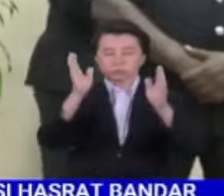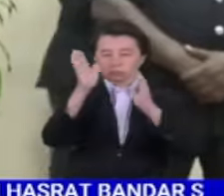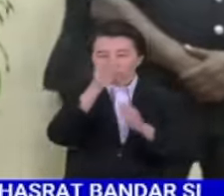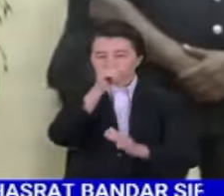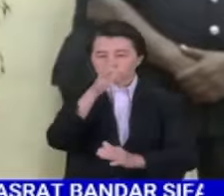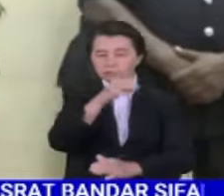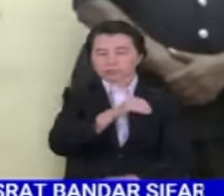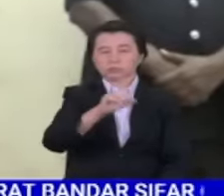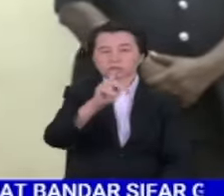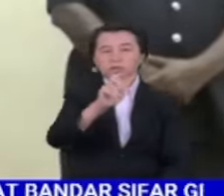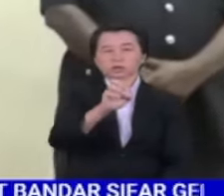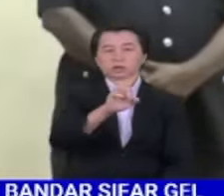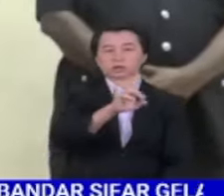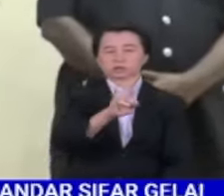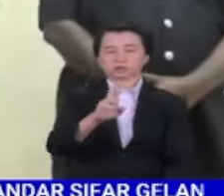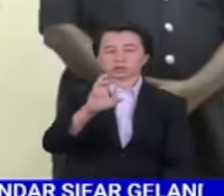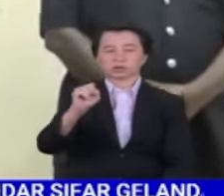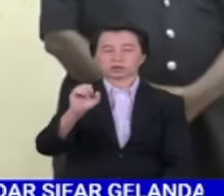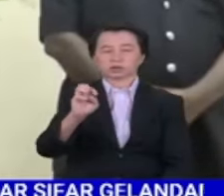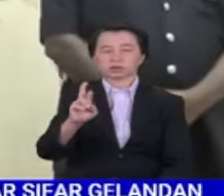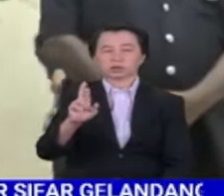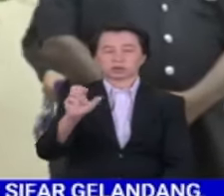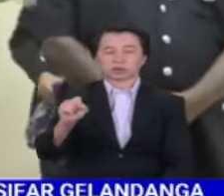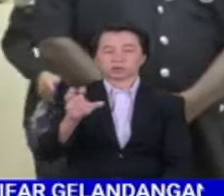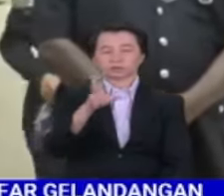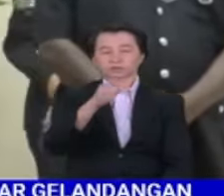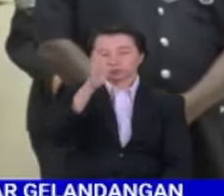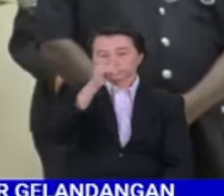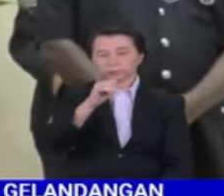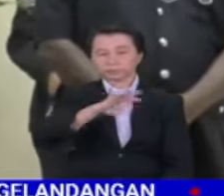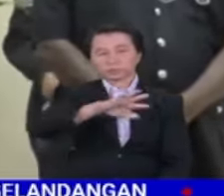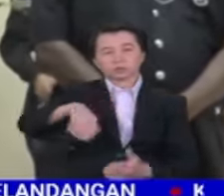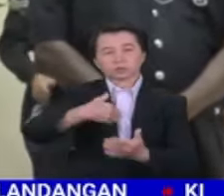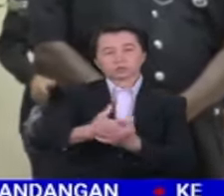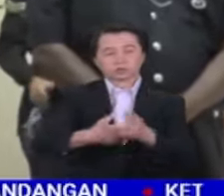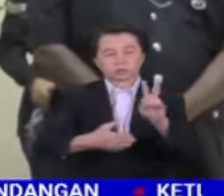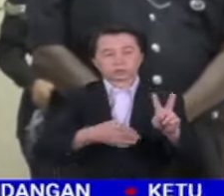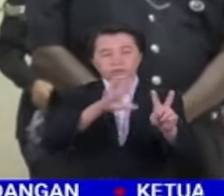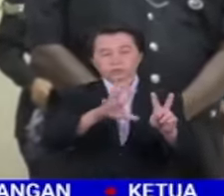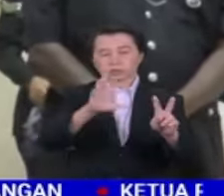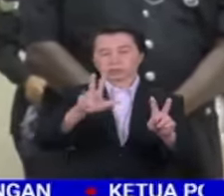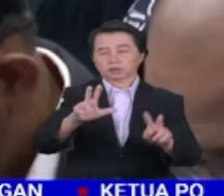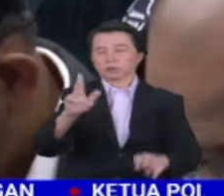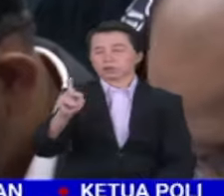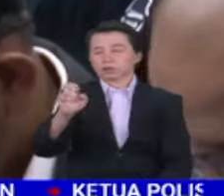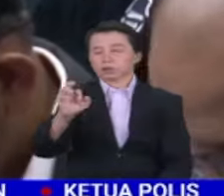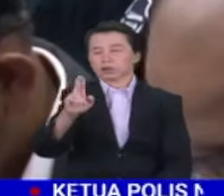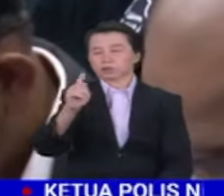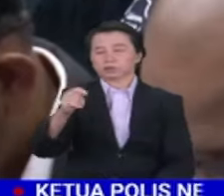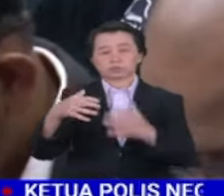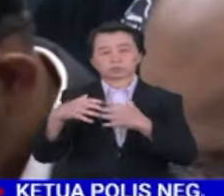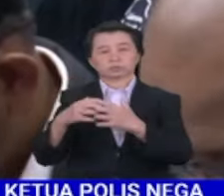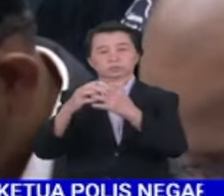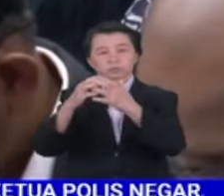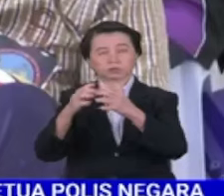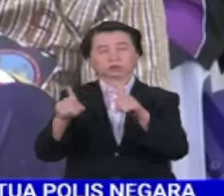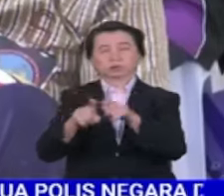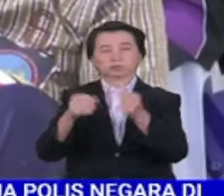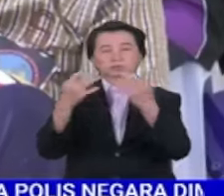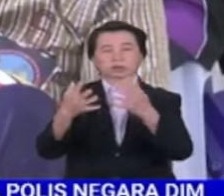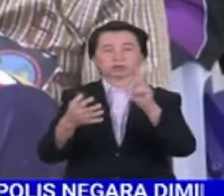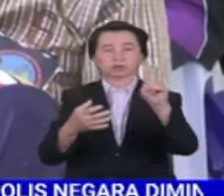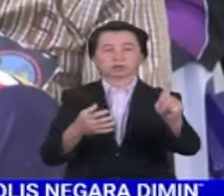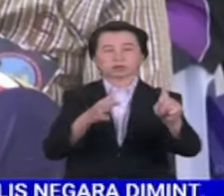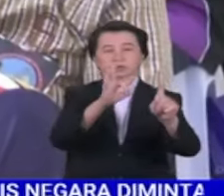SRS daripada keseluruhan 253grt yang diwujudkan sebanyak